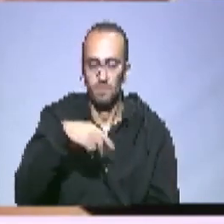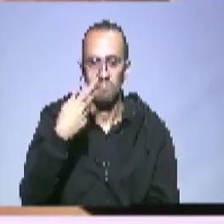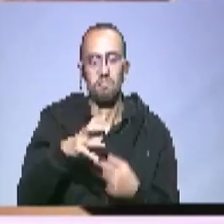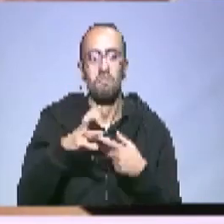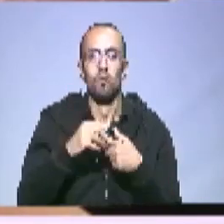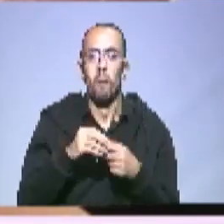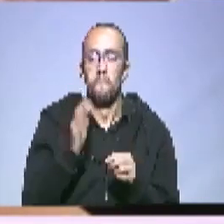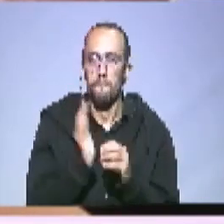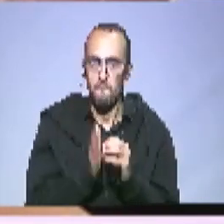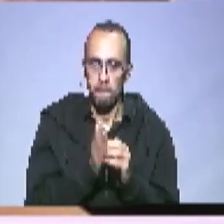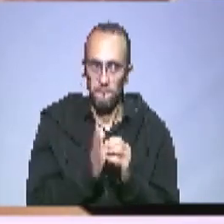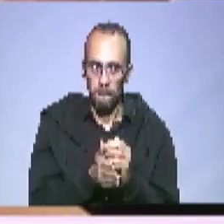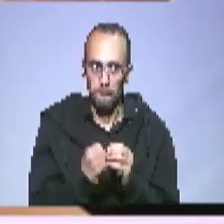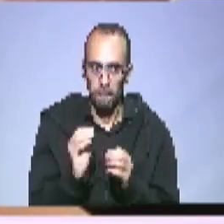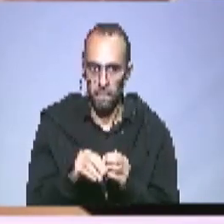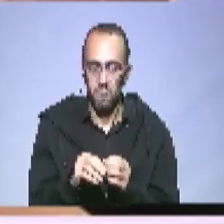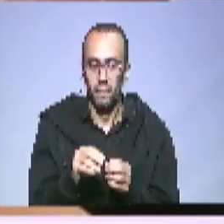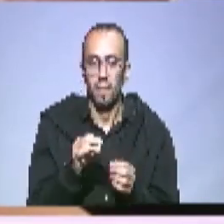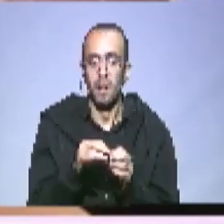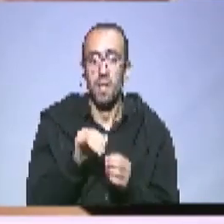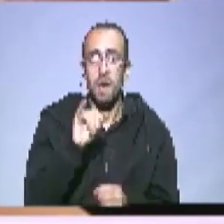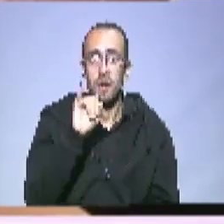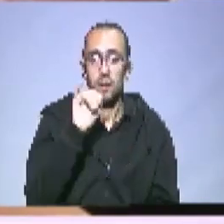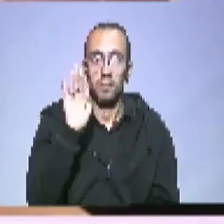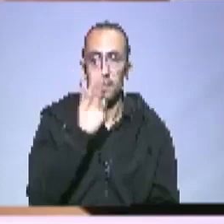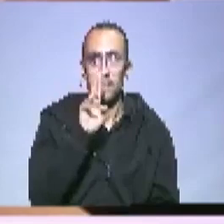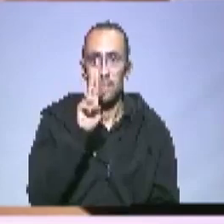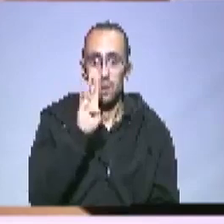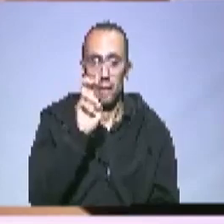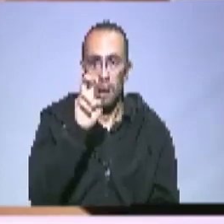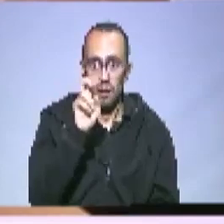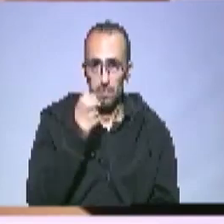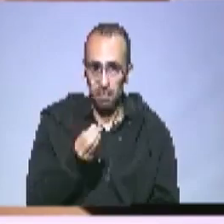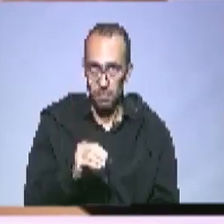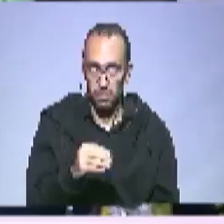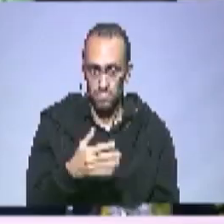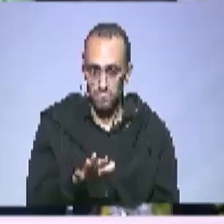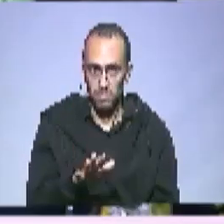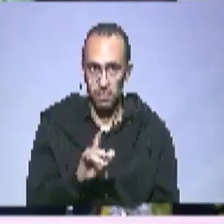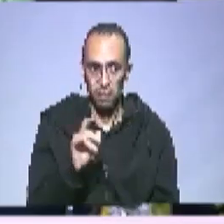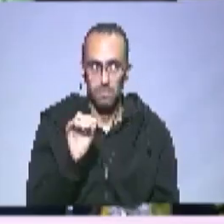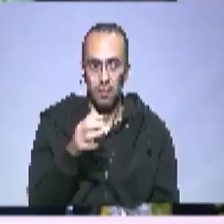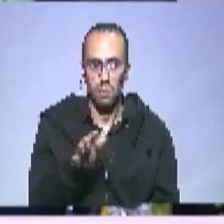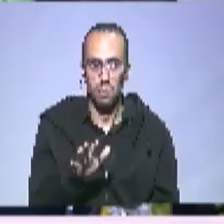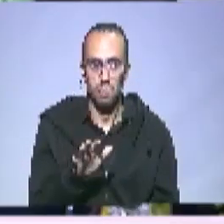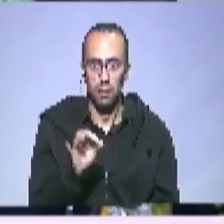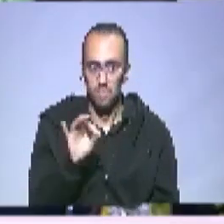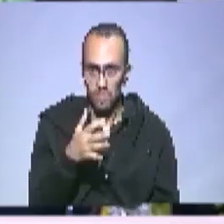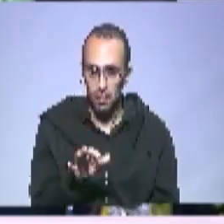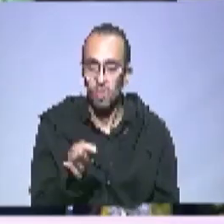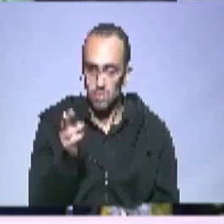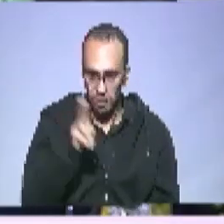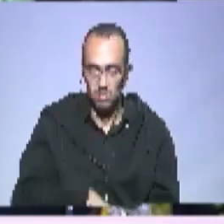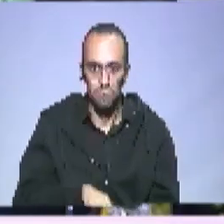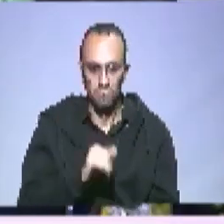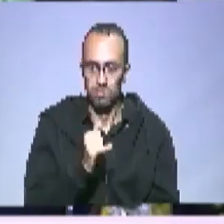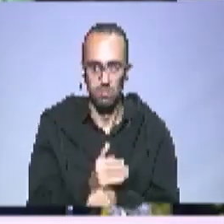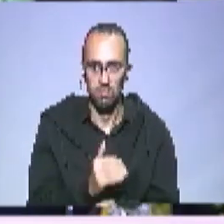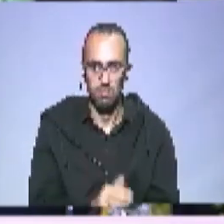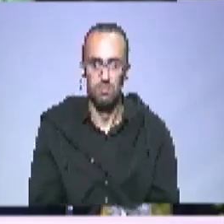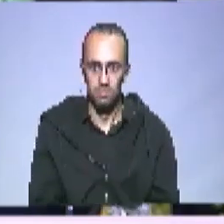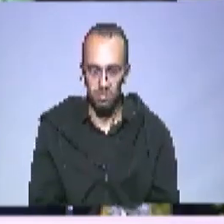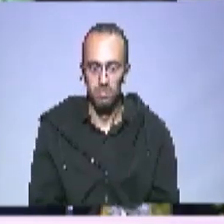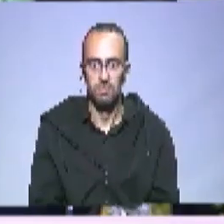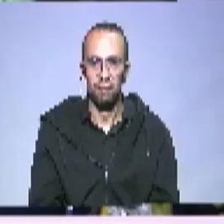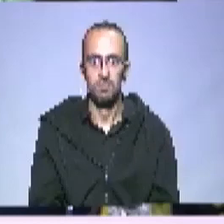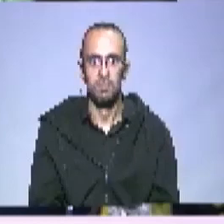المشروم، وما حطيناش فص المستيكة اللي احنا بننساه دايما. لا حطيت على فكرة. حطيت؟ مش حط تاني.